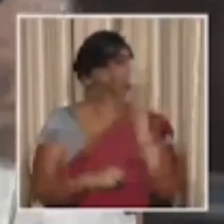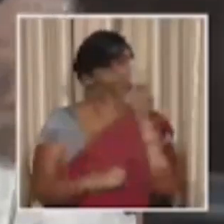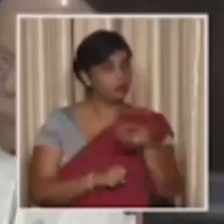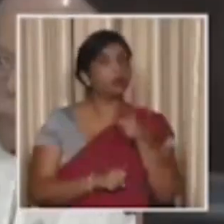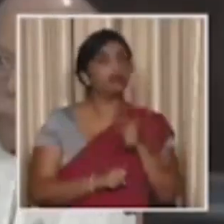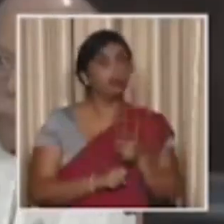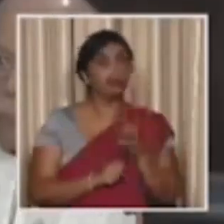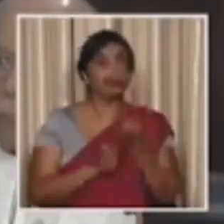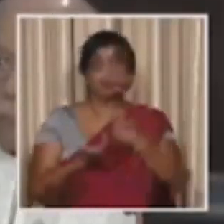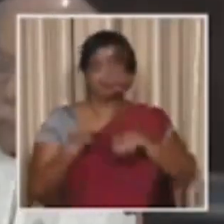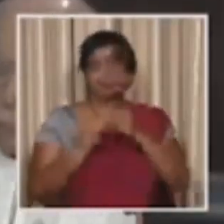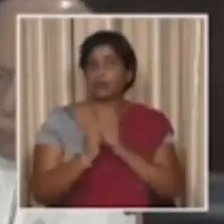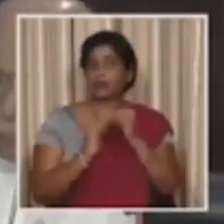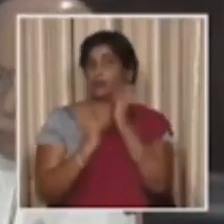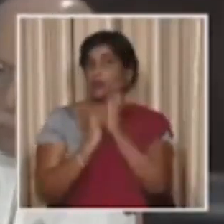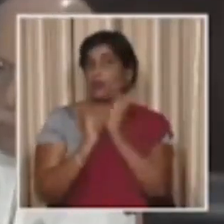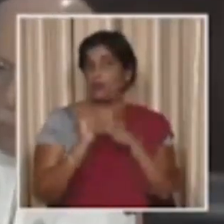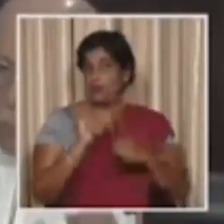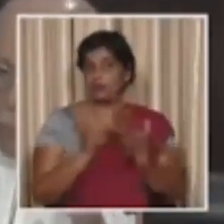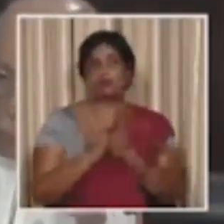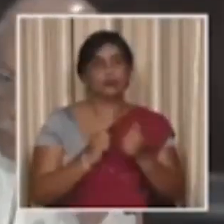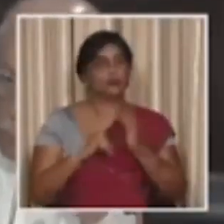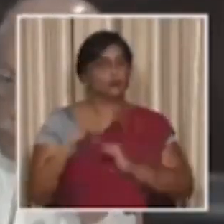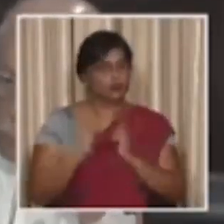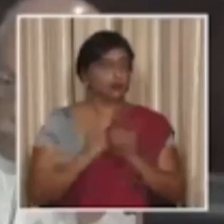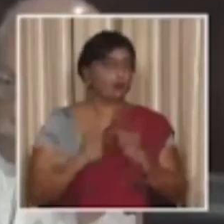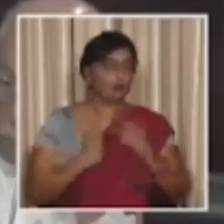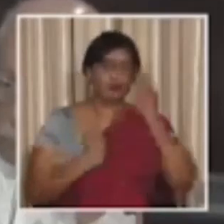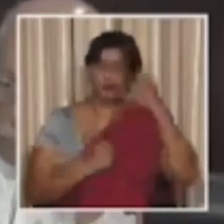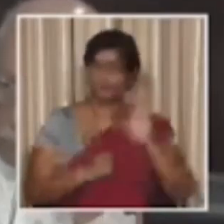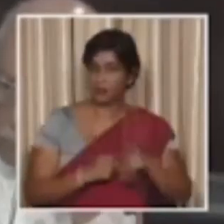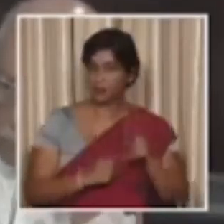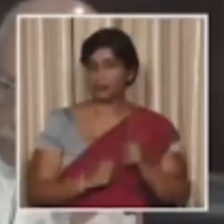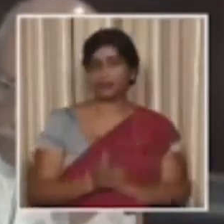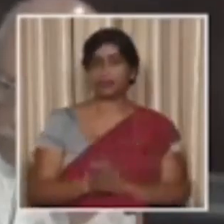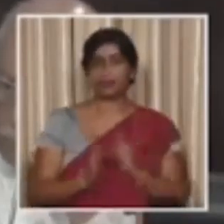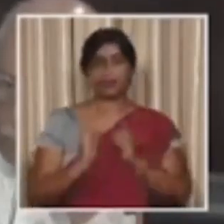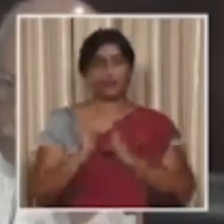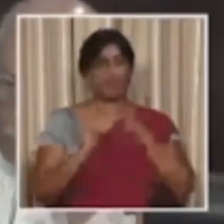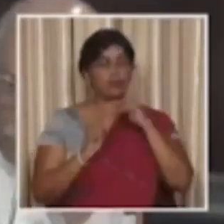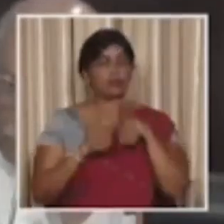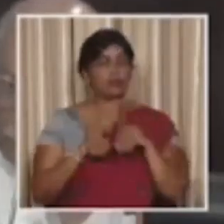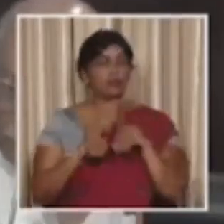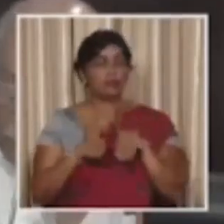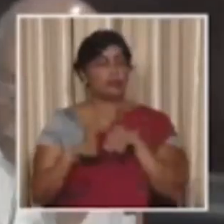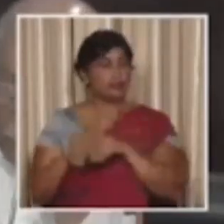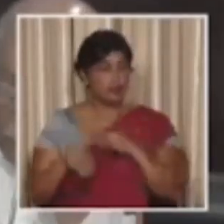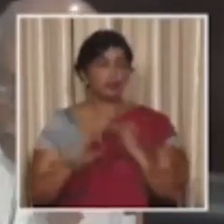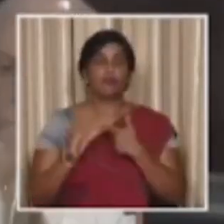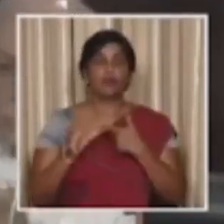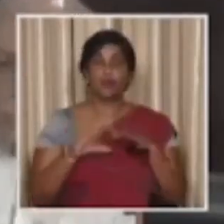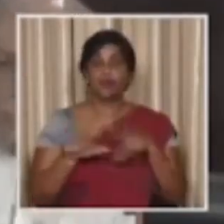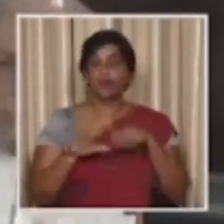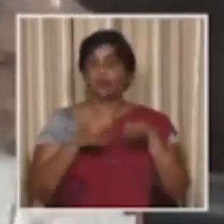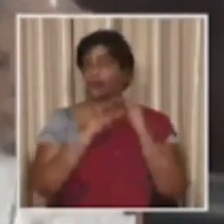සඳහා ප්‍රතිමූල්‍ය ණය යෝජනා ක්‍රමයක් ක්‍රියාත්මක කිරීමට මම යෝජනා කරනවා ජාතික පශු සම්පත් සංවර්ධනය අයත්